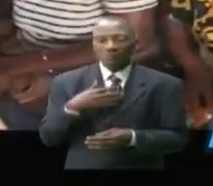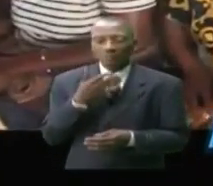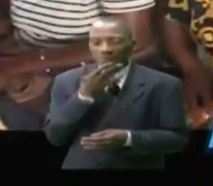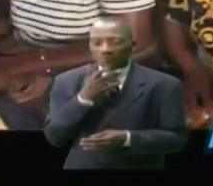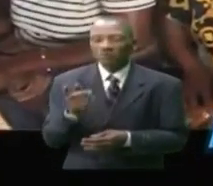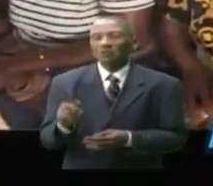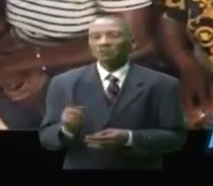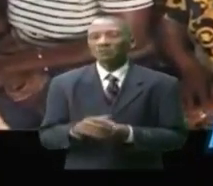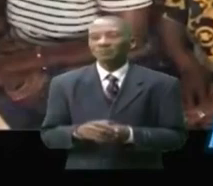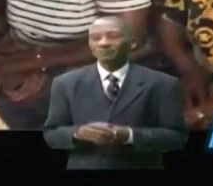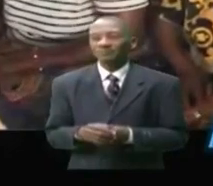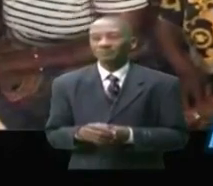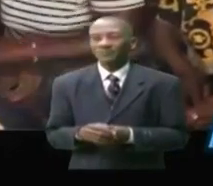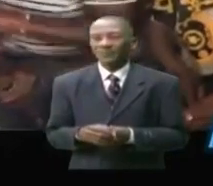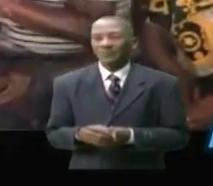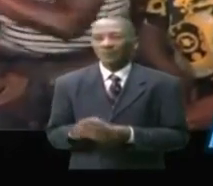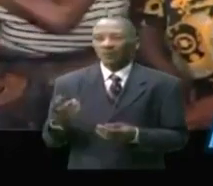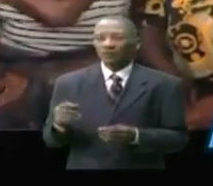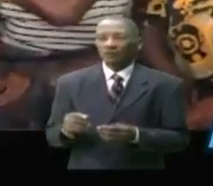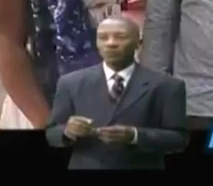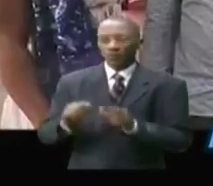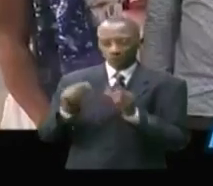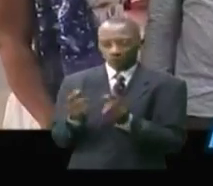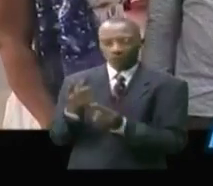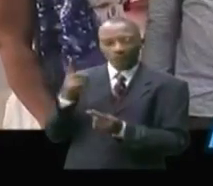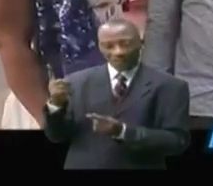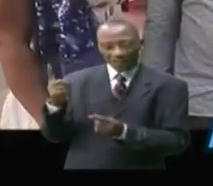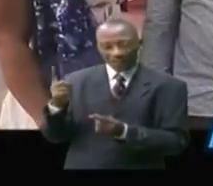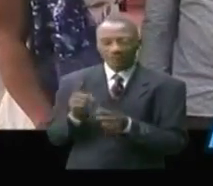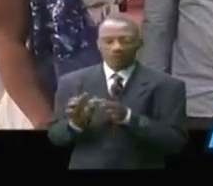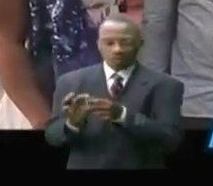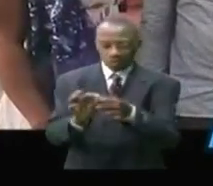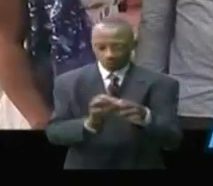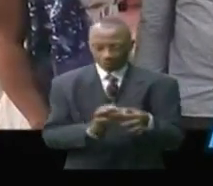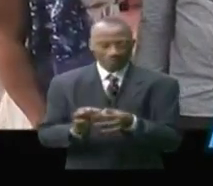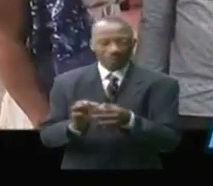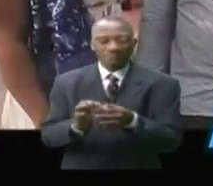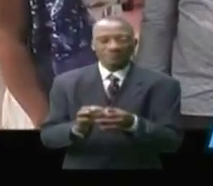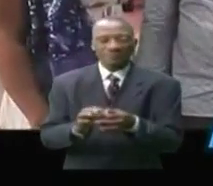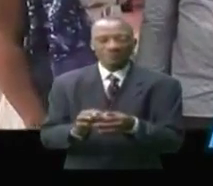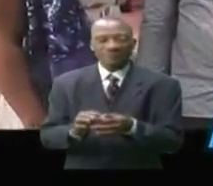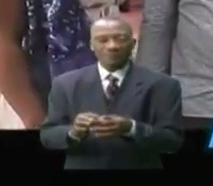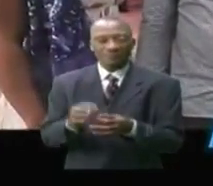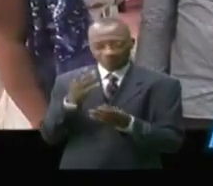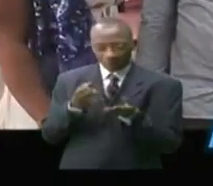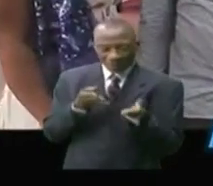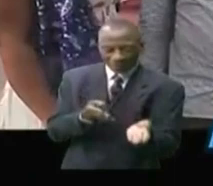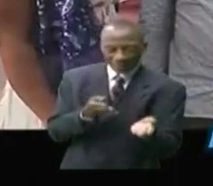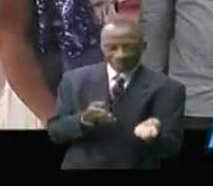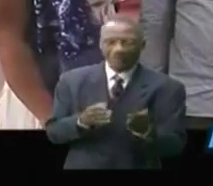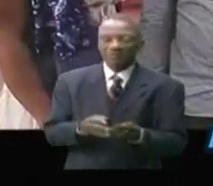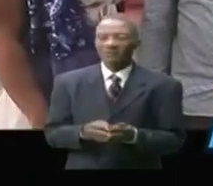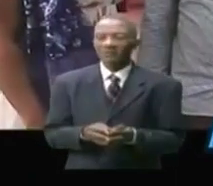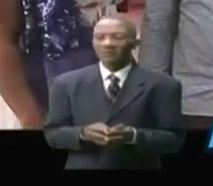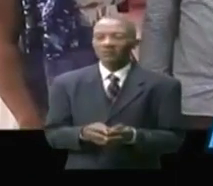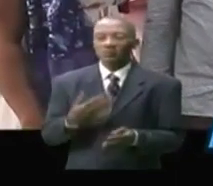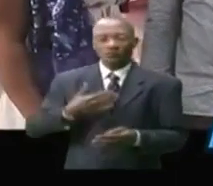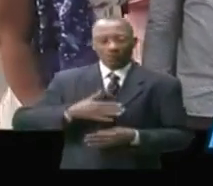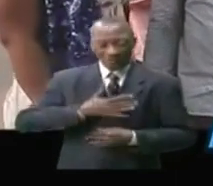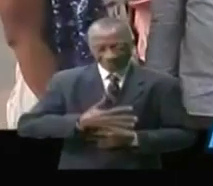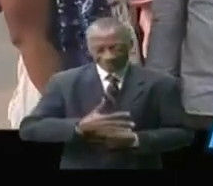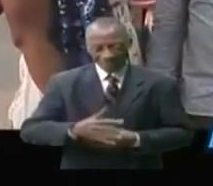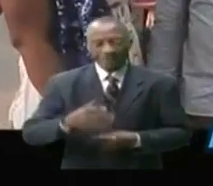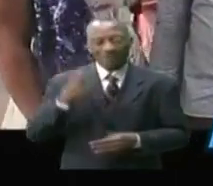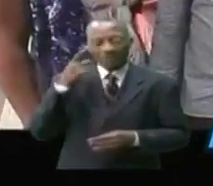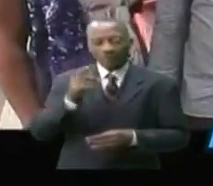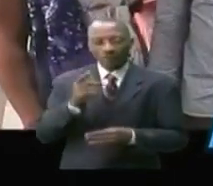la Fondation Sungana, nous avons dit non à la population de Massina et crier pour nos mamans du troisième âge. Si tu